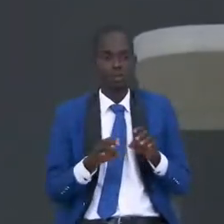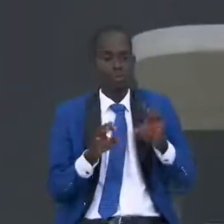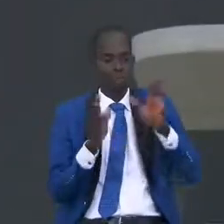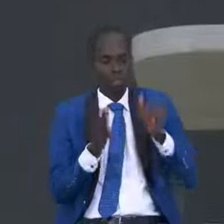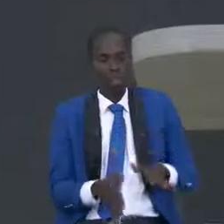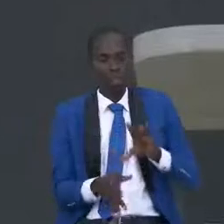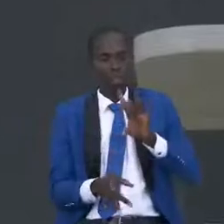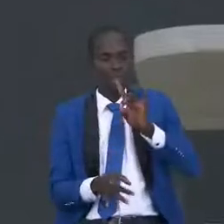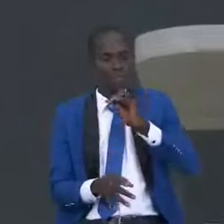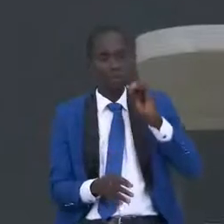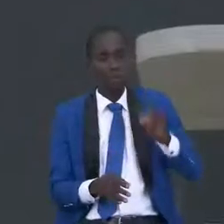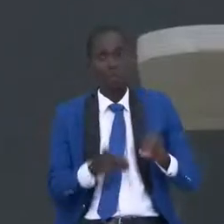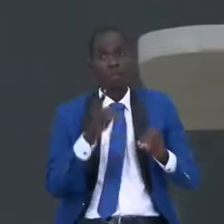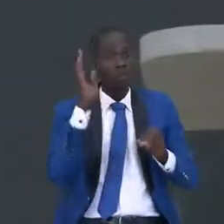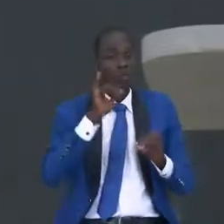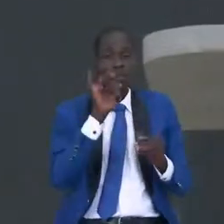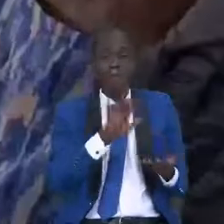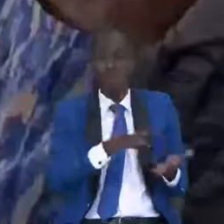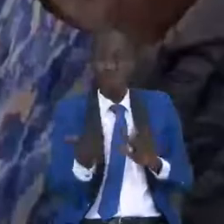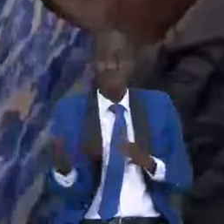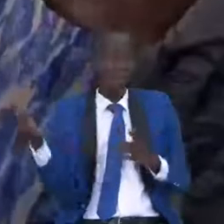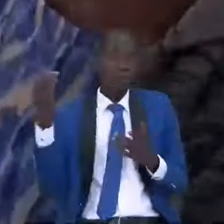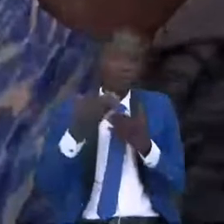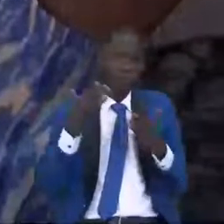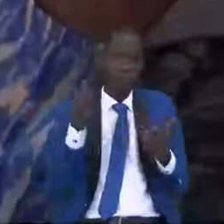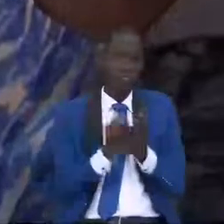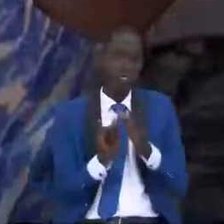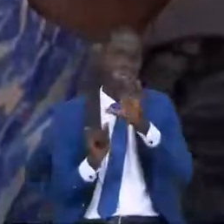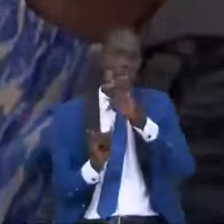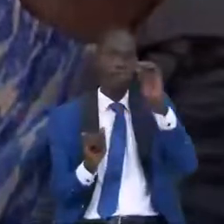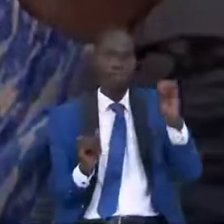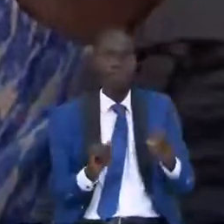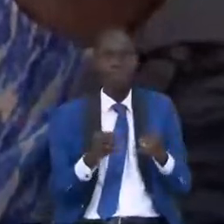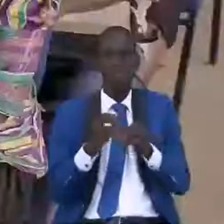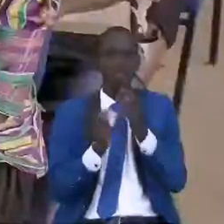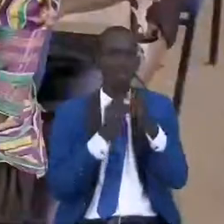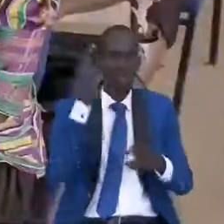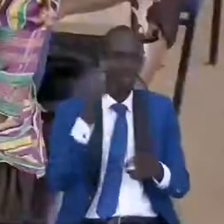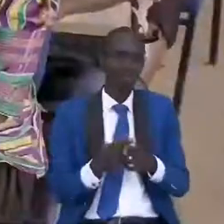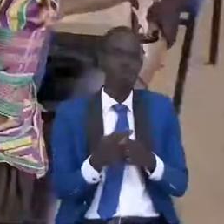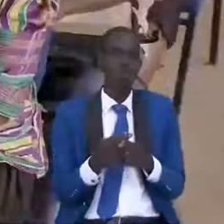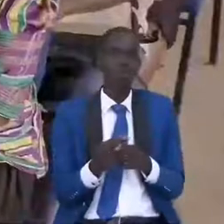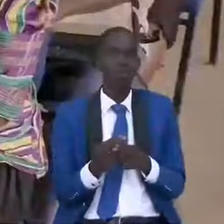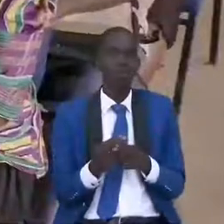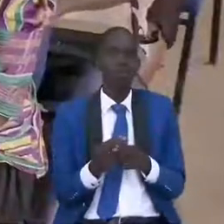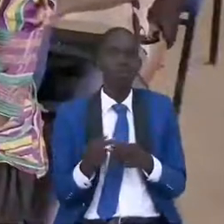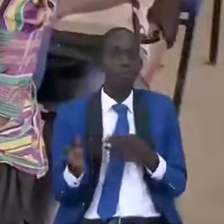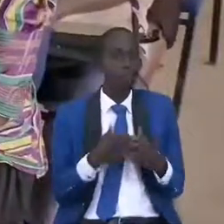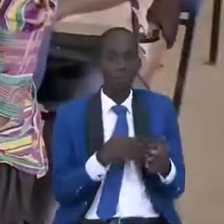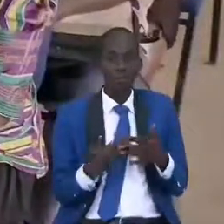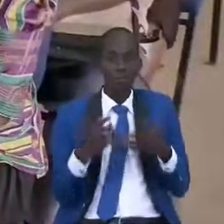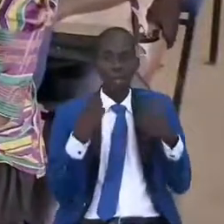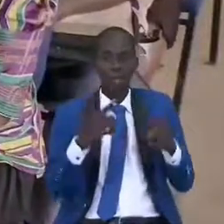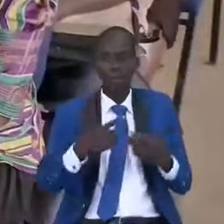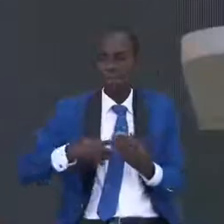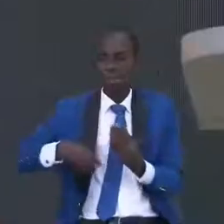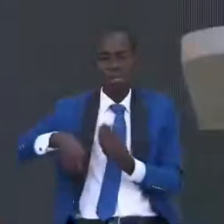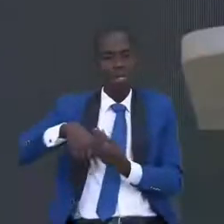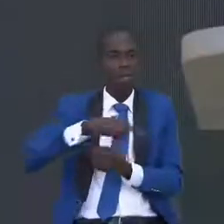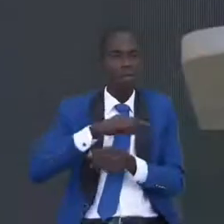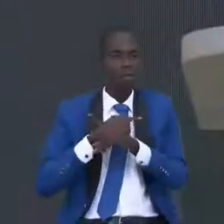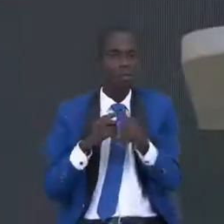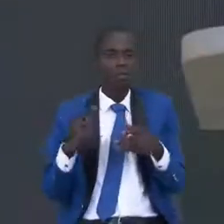Et tu ne vas pas mourir avant que ces 80% ne soient accomplis. Quel que soit ce que se passe autour de toi, quel que